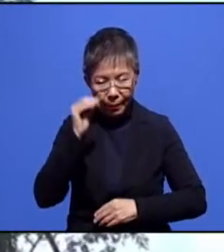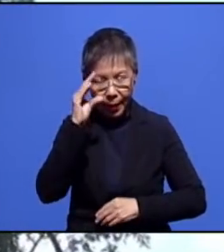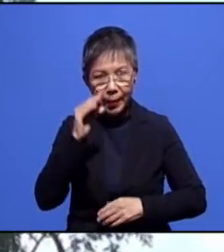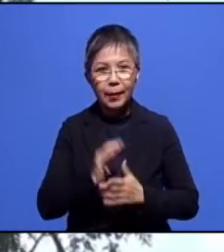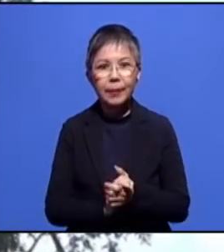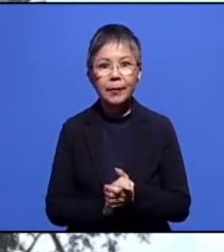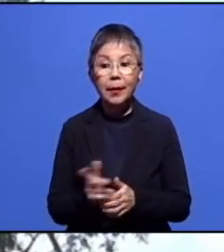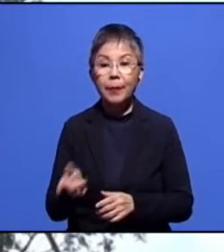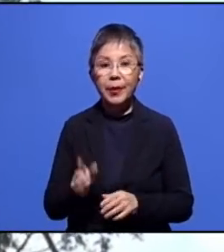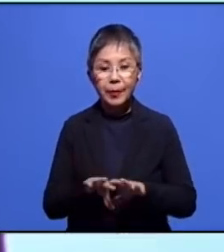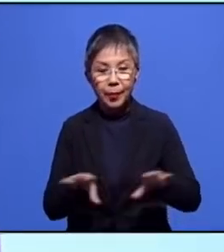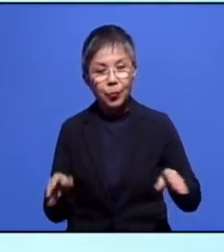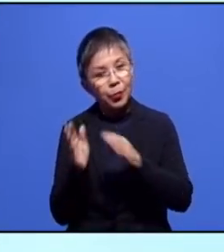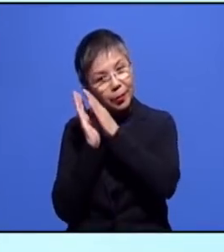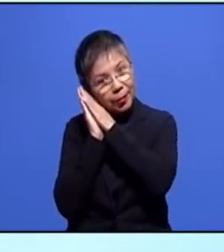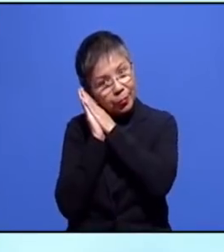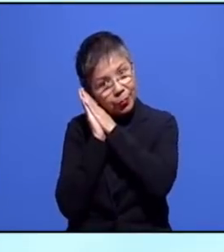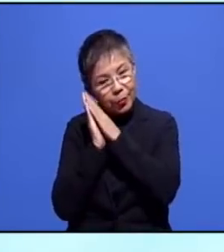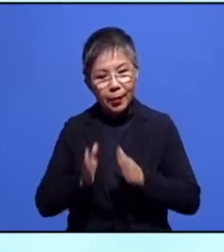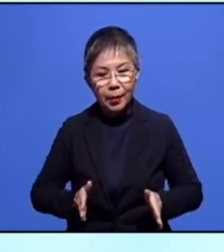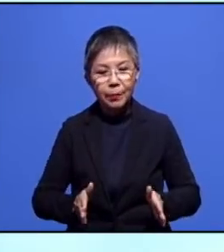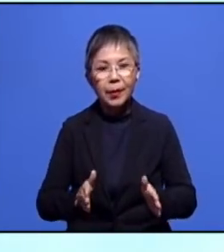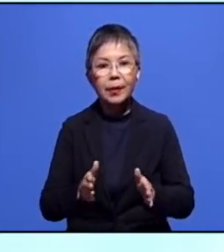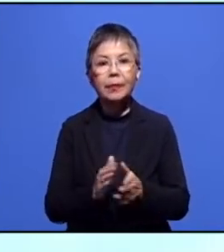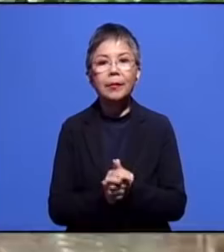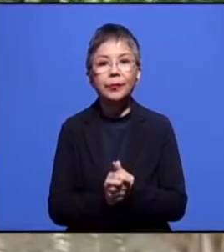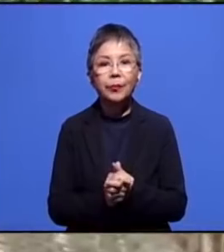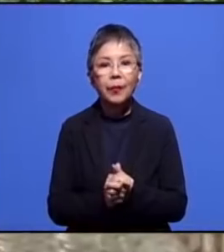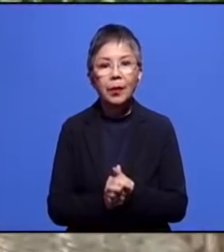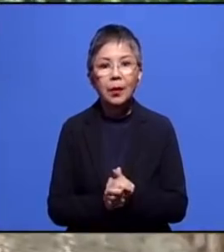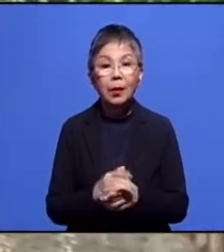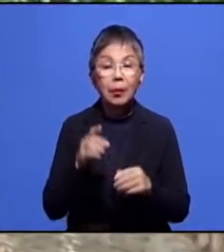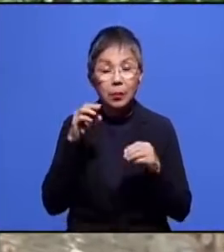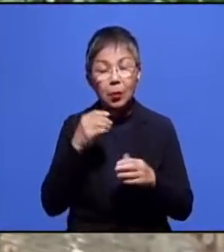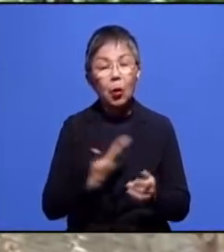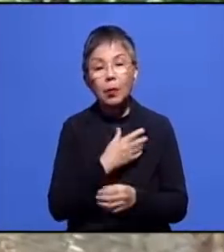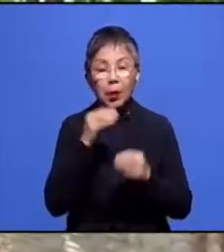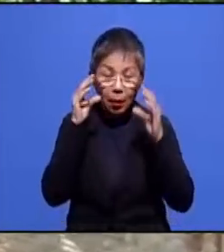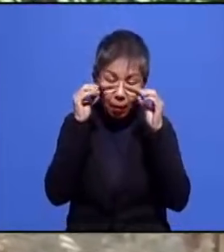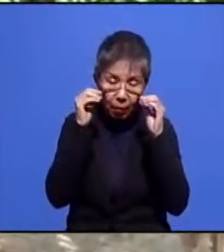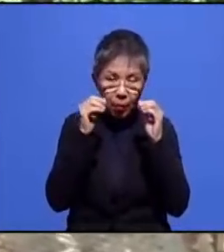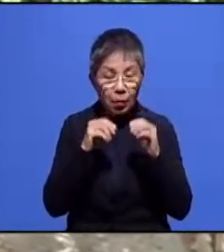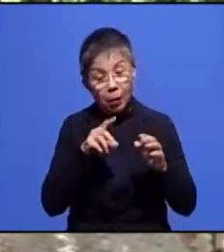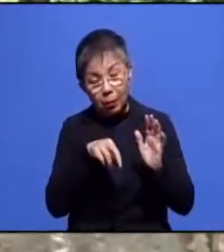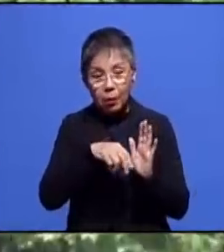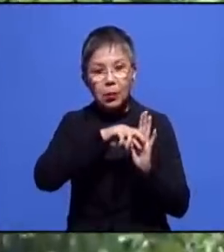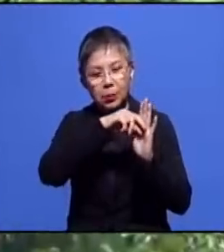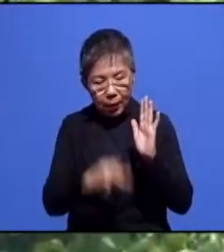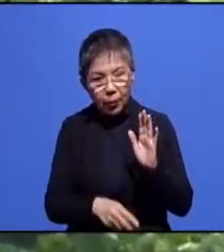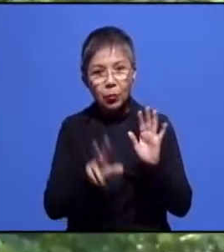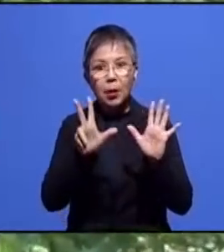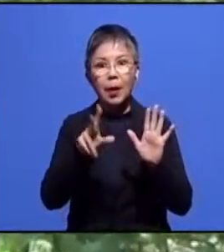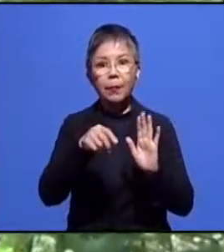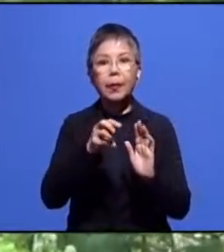sempat meminjam kasur untuk tidur di koridor kamar yang masih dibangun korban yang masih mengantuk diduga terjatuh dari ketinggian delapan meter hingga